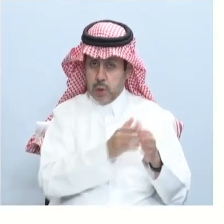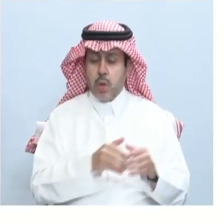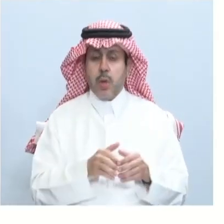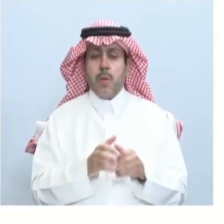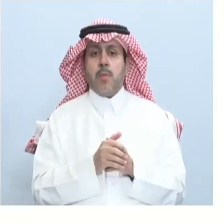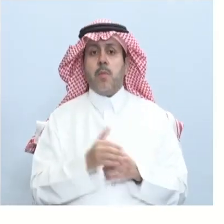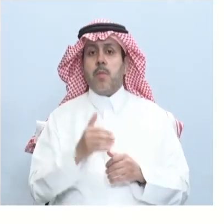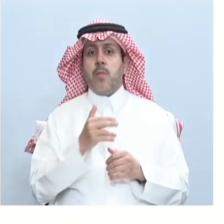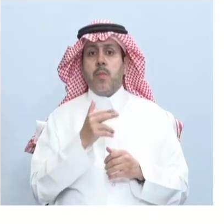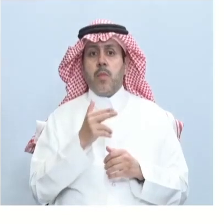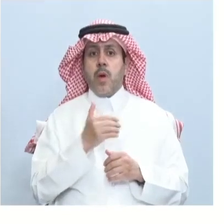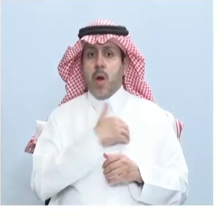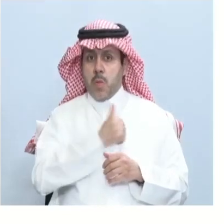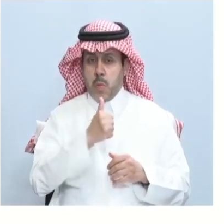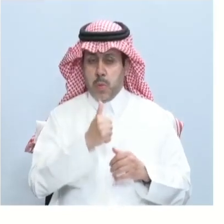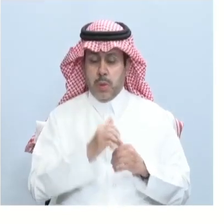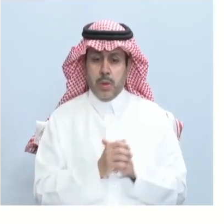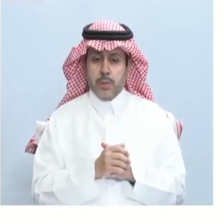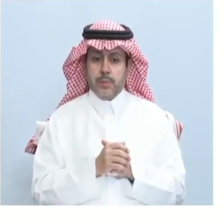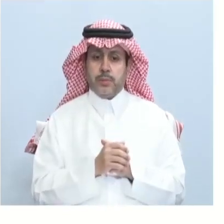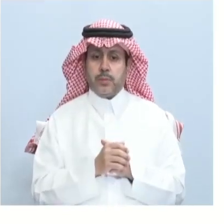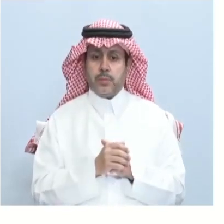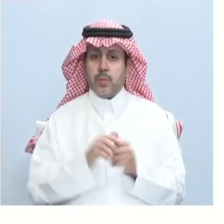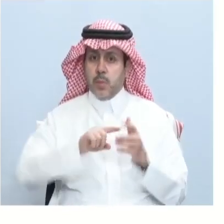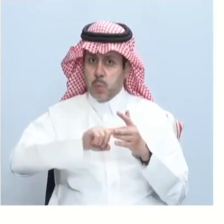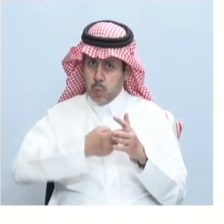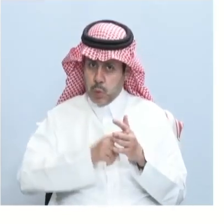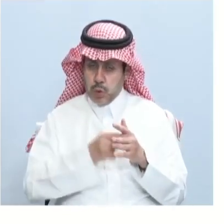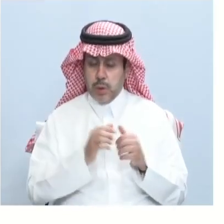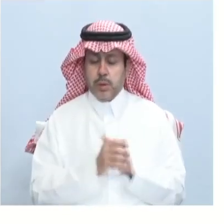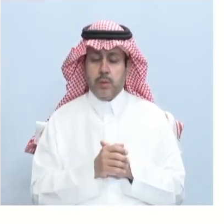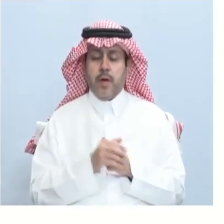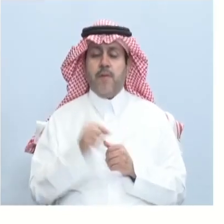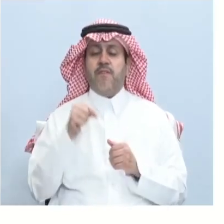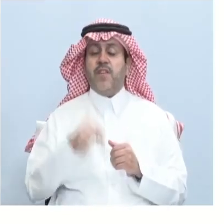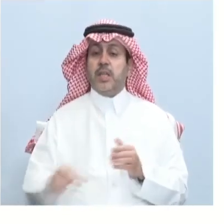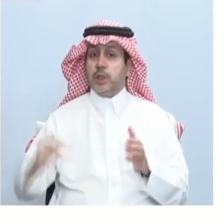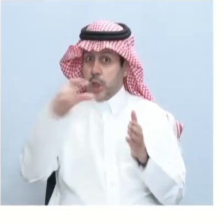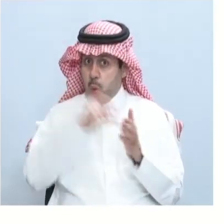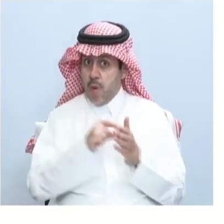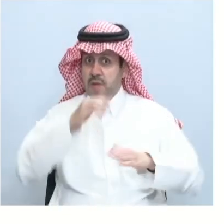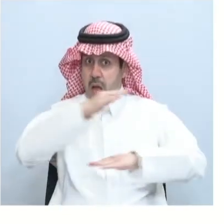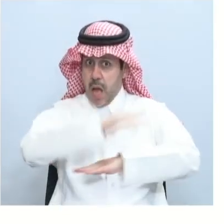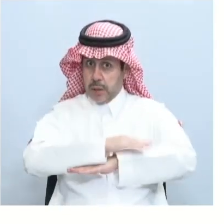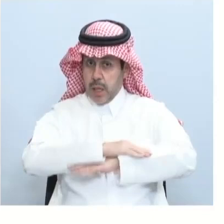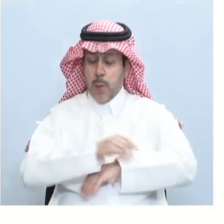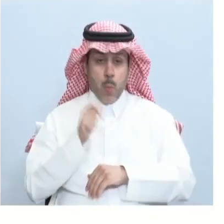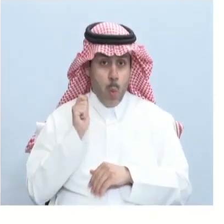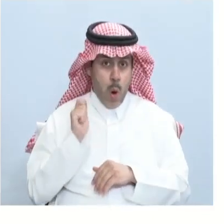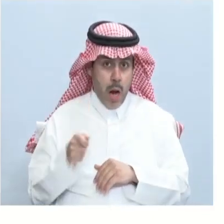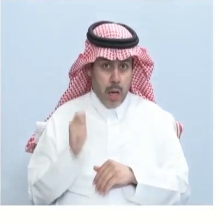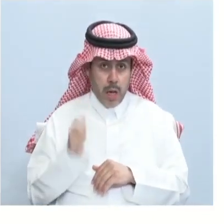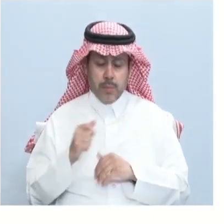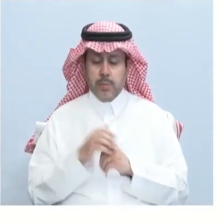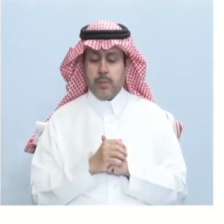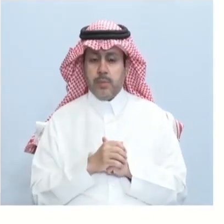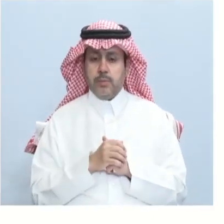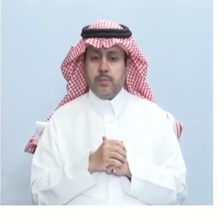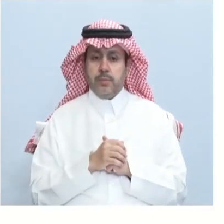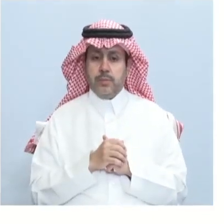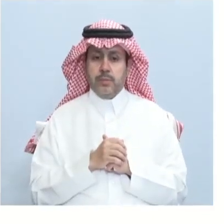الدعوه لا شك ان لها اداب هذه الدعوه لها اداب واحكام لها ادابها